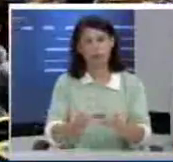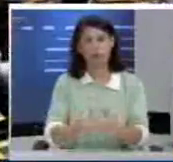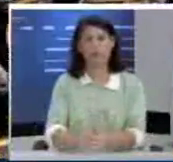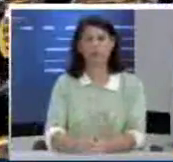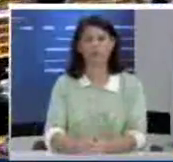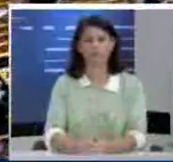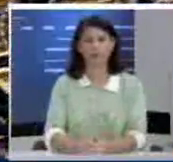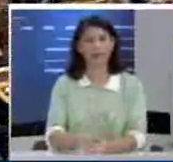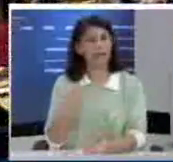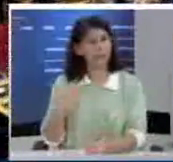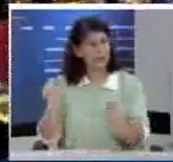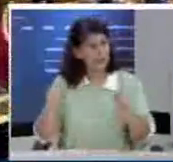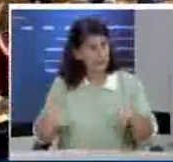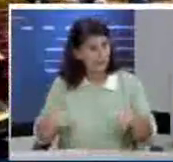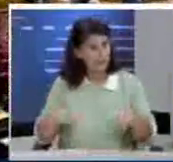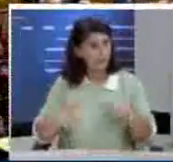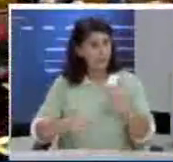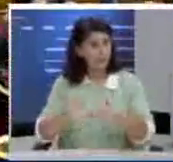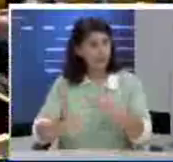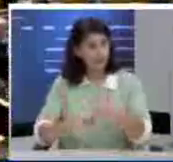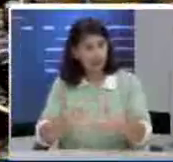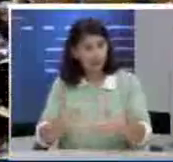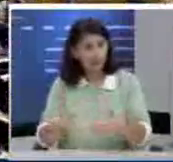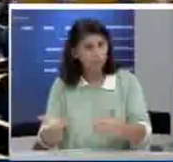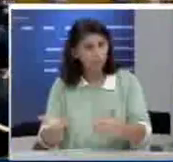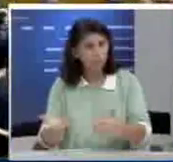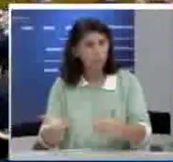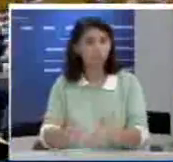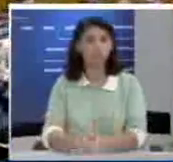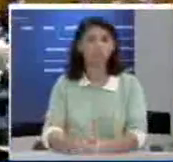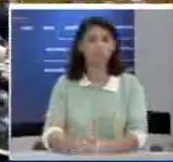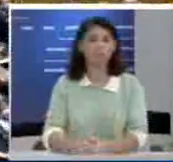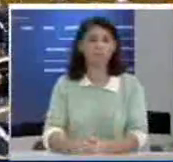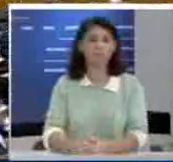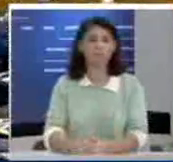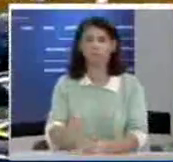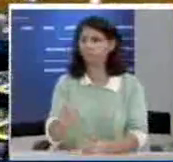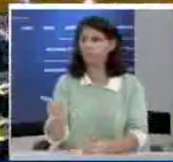Παρακαλώ, υπάρχει συνένεση επί της διαδικασίας. Από σας,